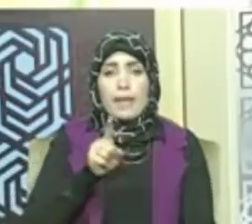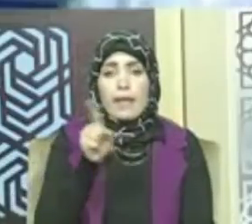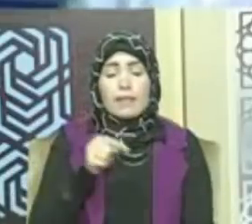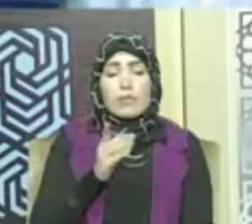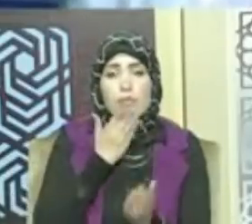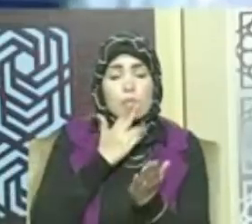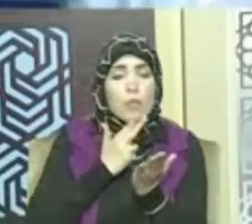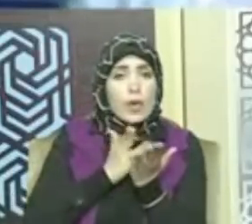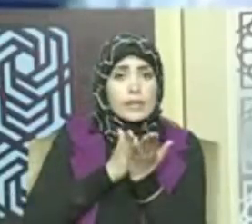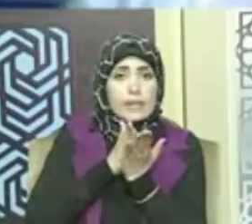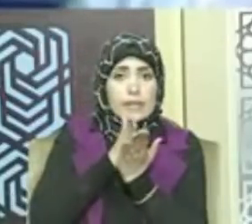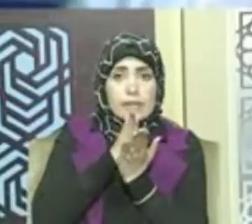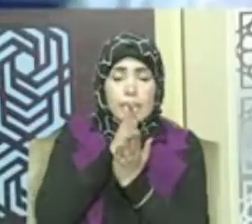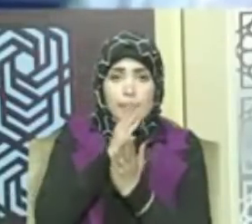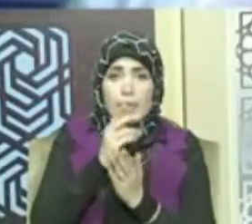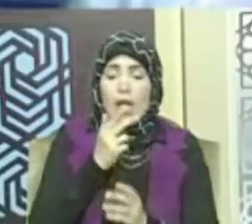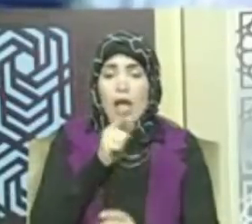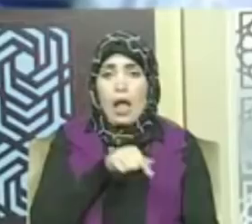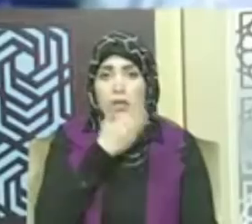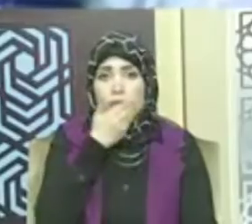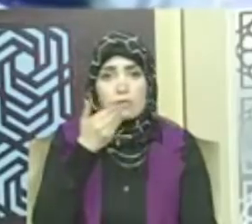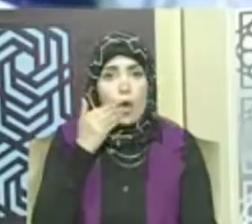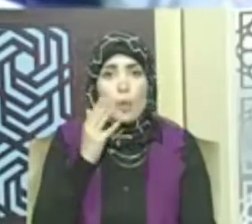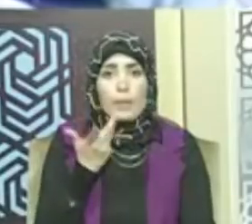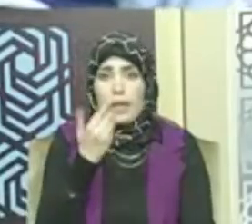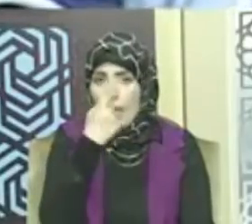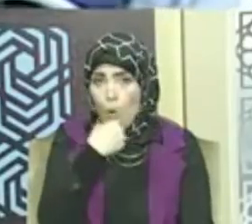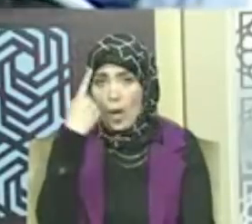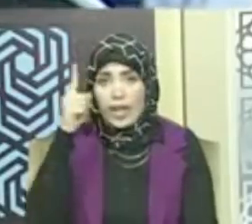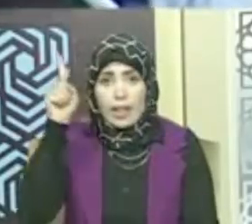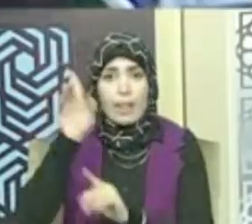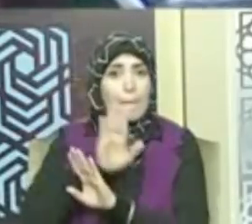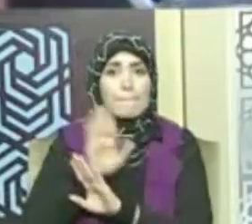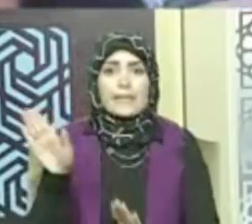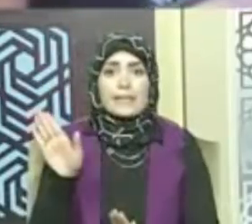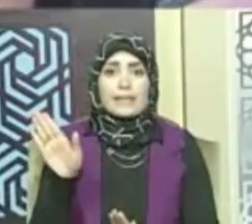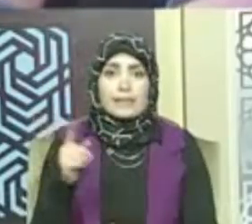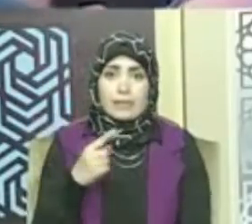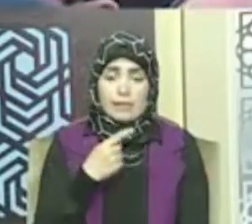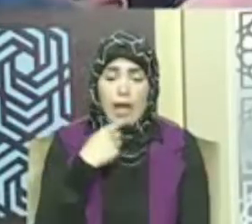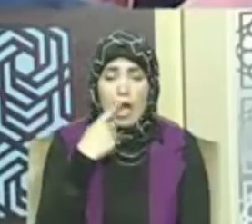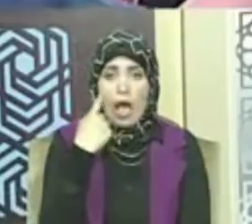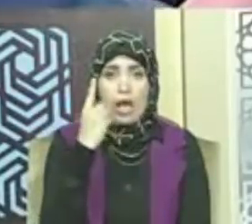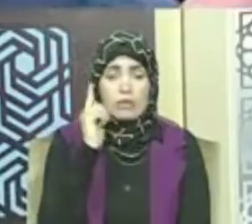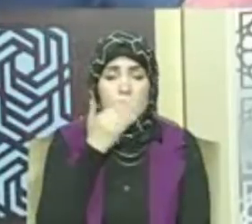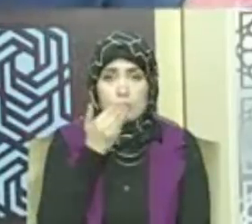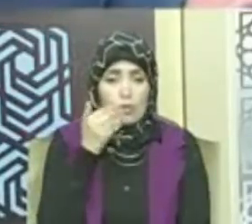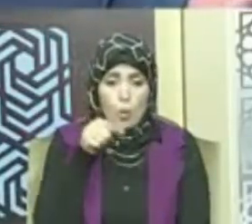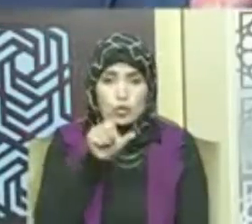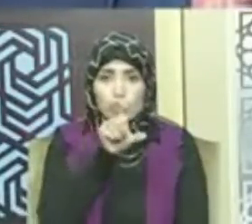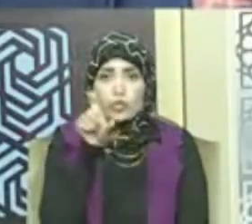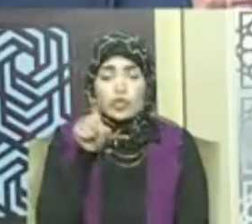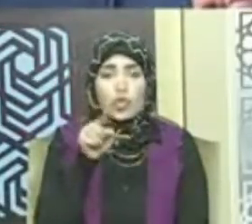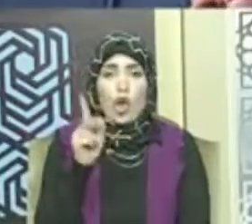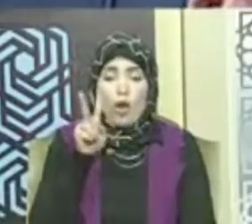لله، وقام رمضان إيمانا واحتسابا، فهو شهر